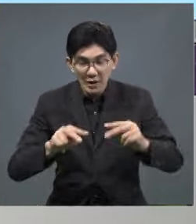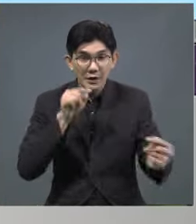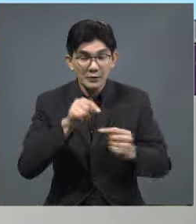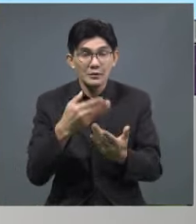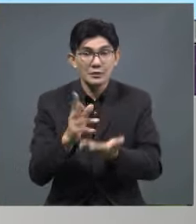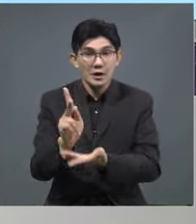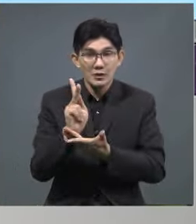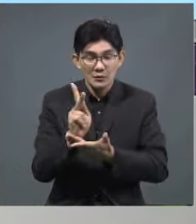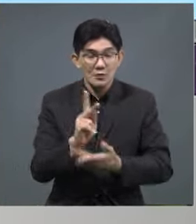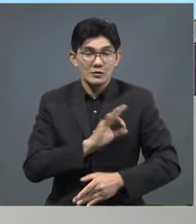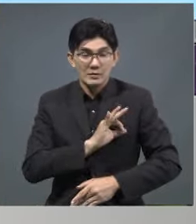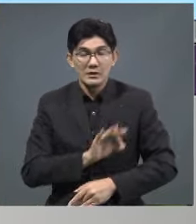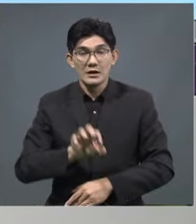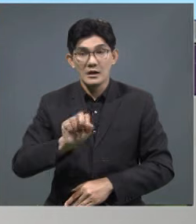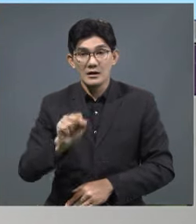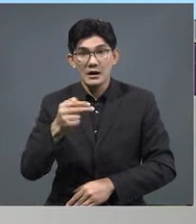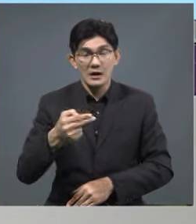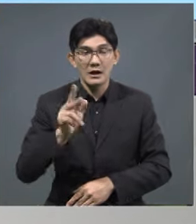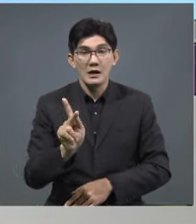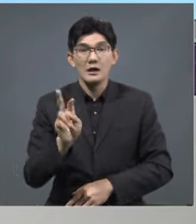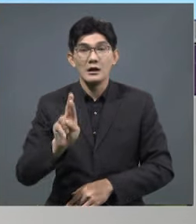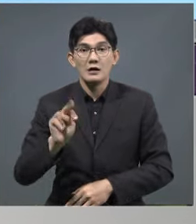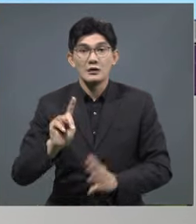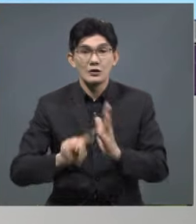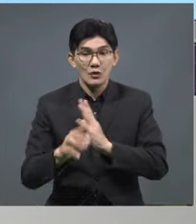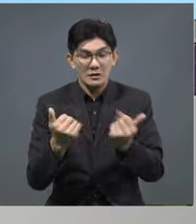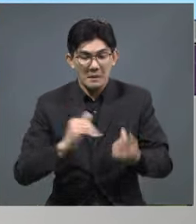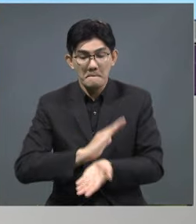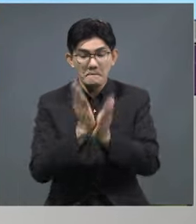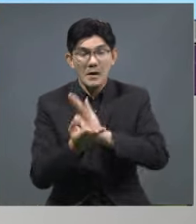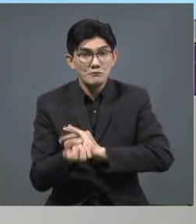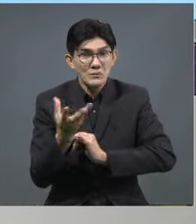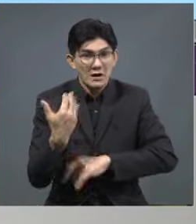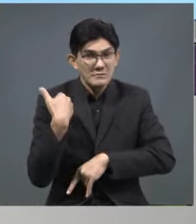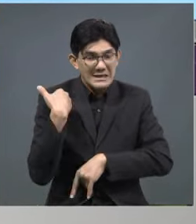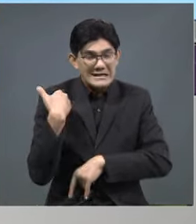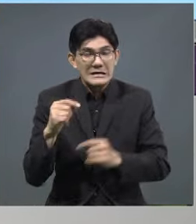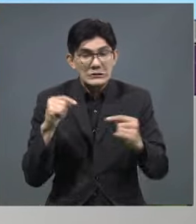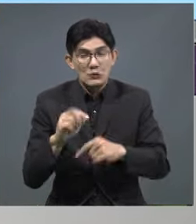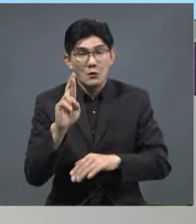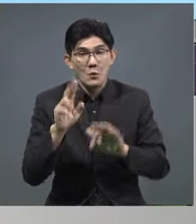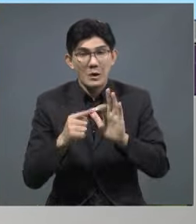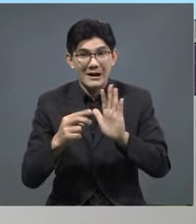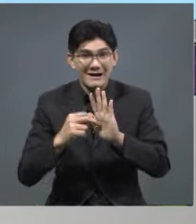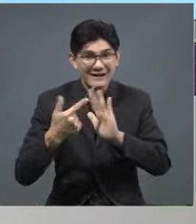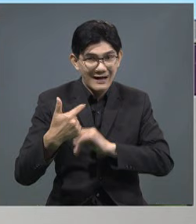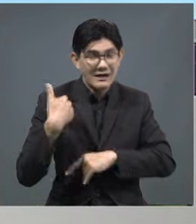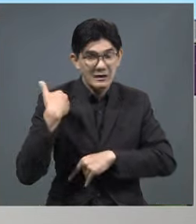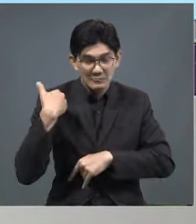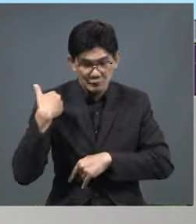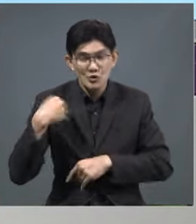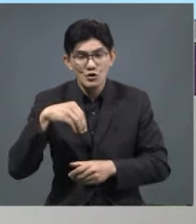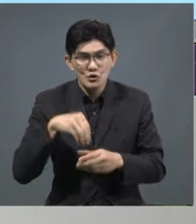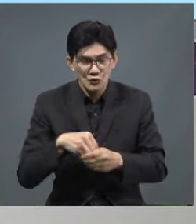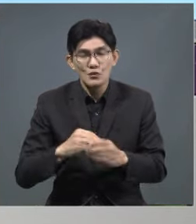กู้เงินของสมาชิกสหกรณ์นะครับถือว่าเป็นการปรับใหญ่นะครับร่างฉบับนี้นะครับตอนนี้คาอยู่ที่สำนักเลขาคร